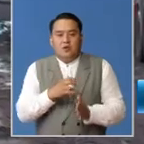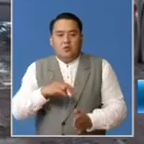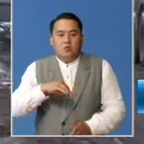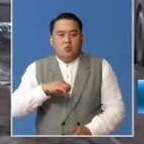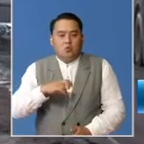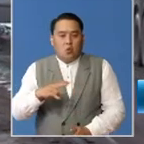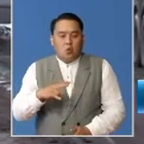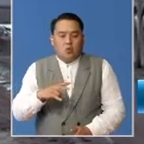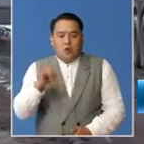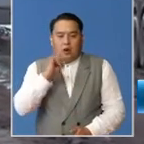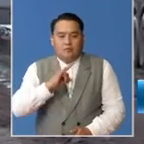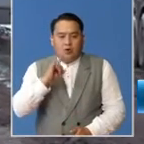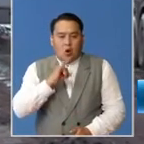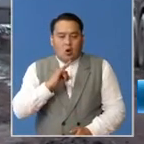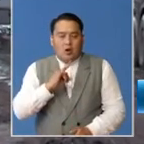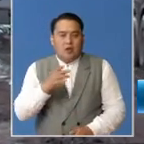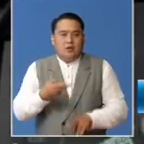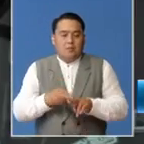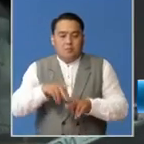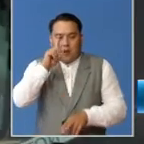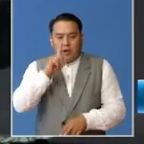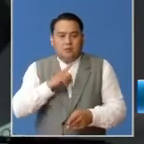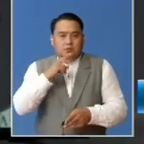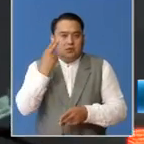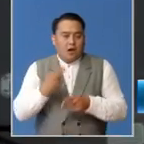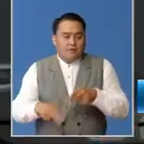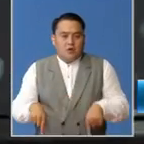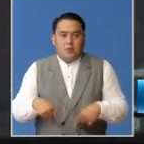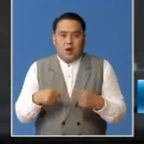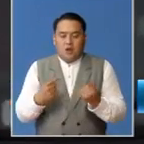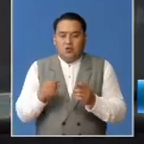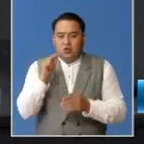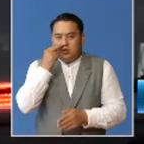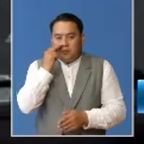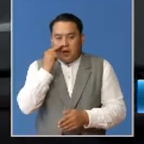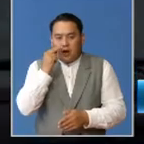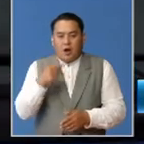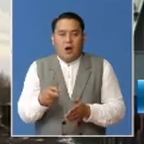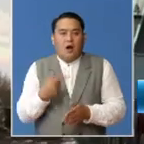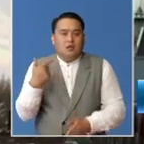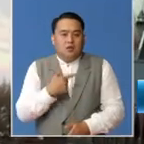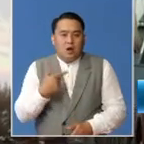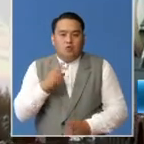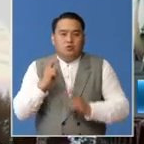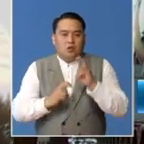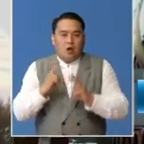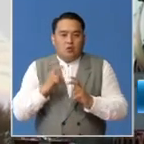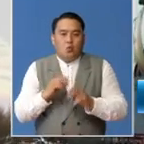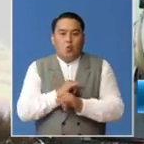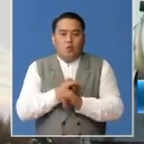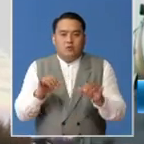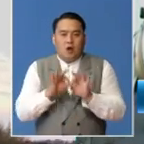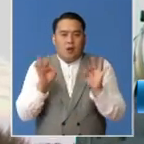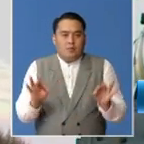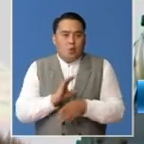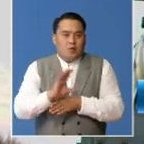тонн светлых нефтепродуктов. В этом месяце после завершения модернизации Шымкентского и Атырауского заводов республика увеличит